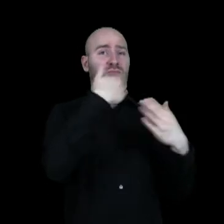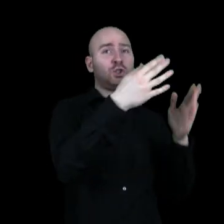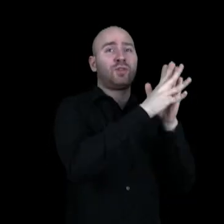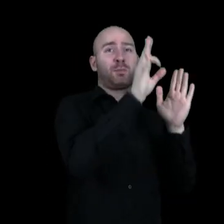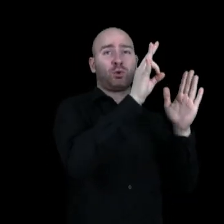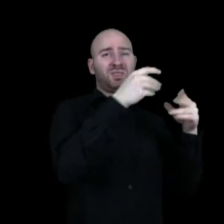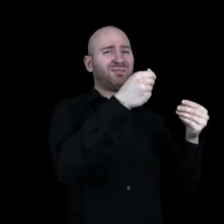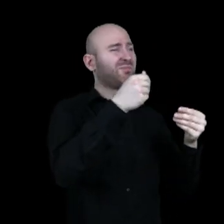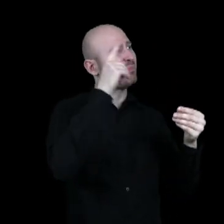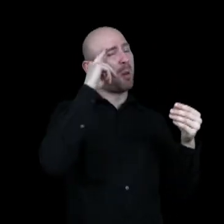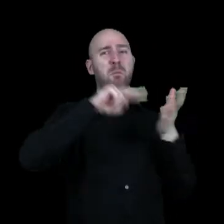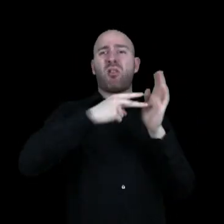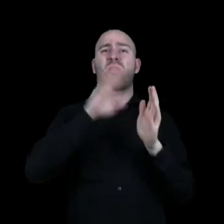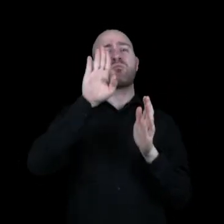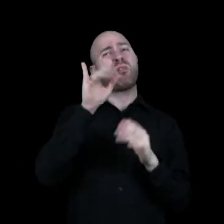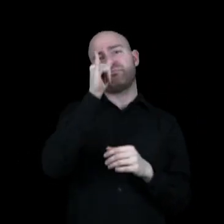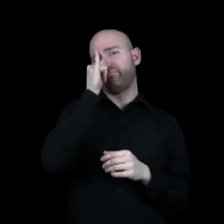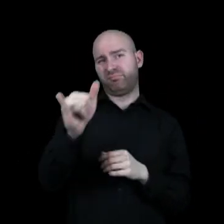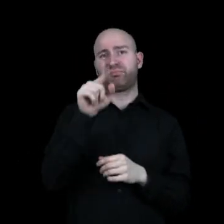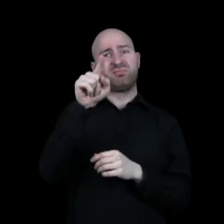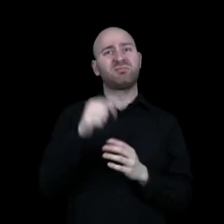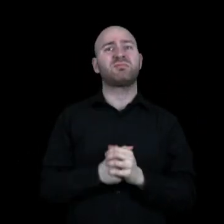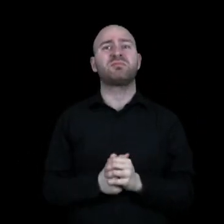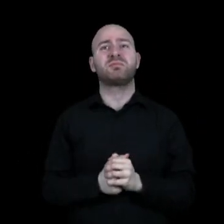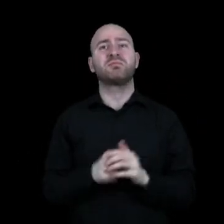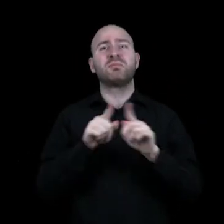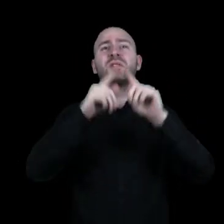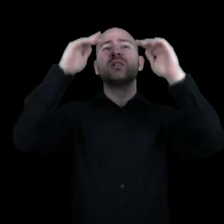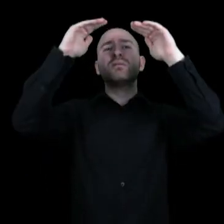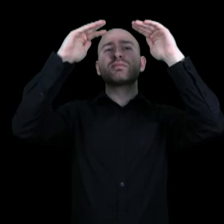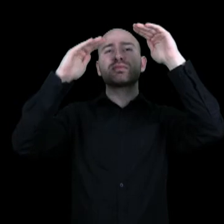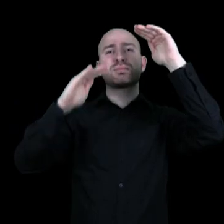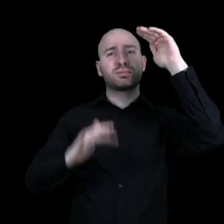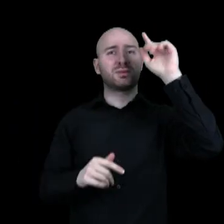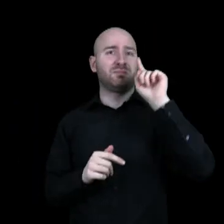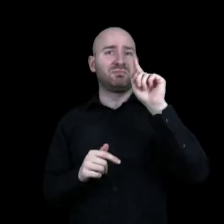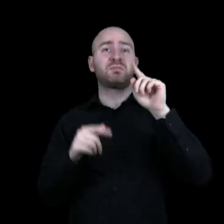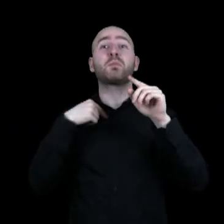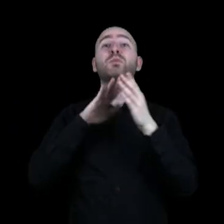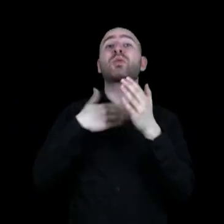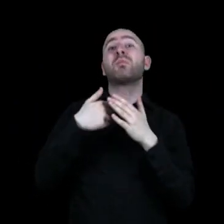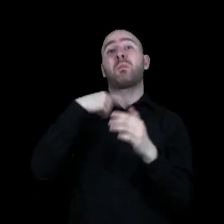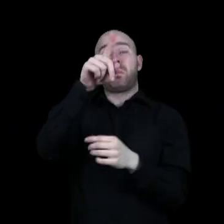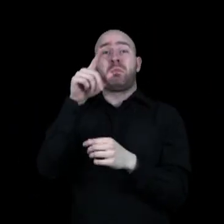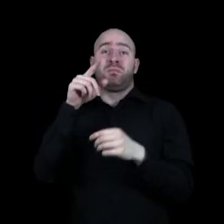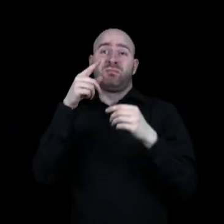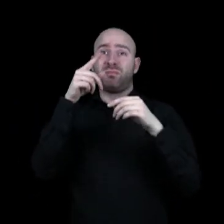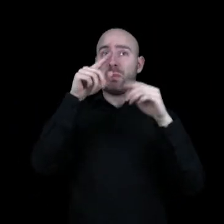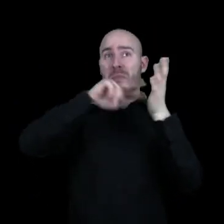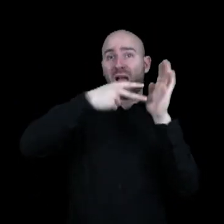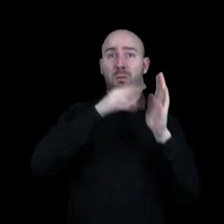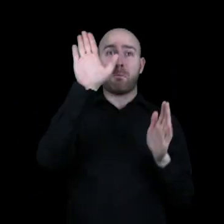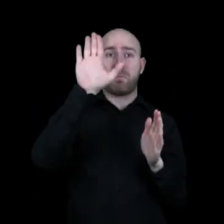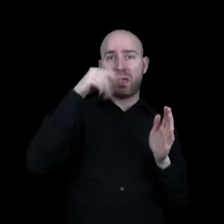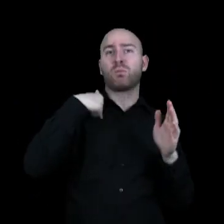zwrotu. Albo pożyczyć komuś te pieniądze za 19% realnego zwrotu. Nie zrealizuję więc przedsięwzięcia B. Nie